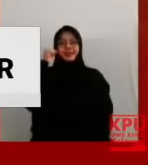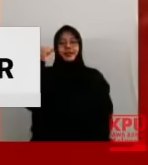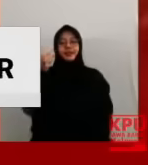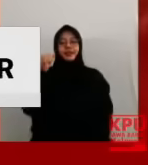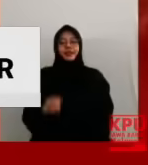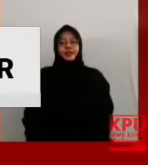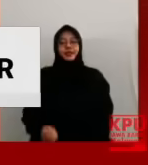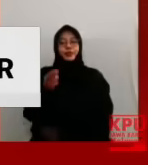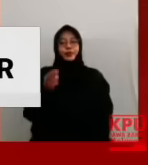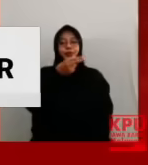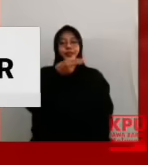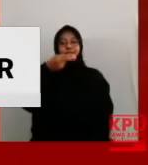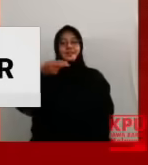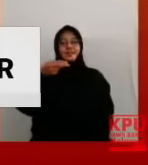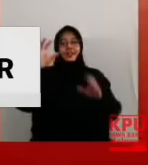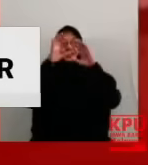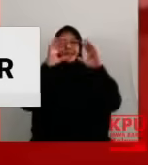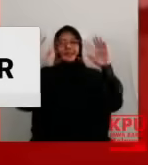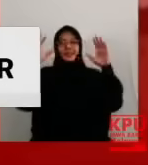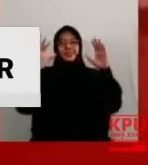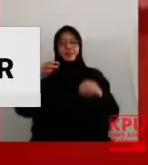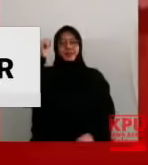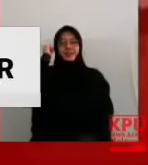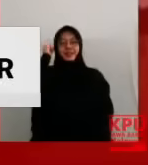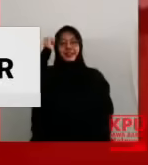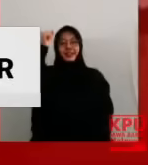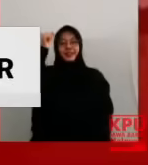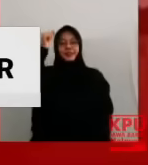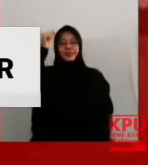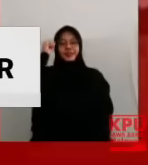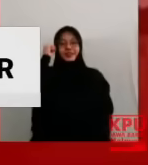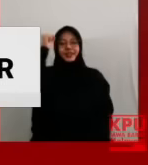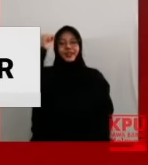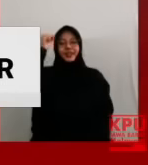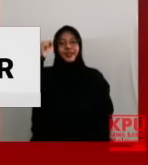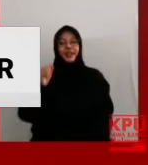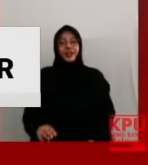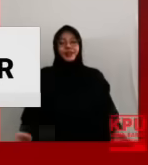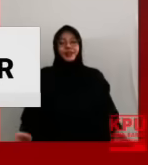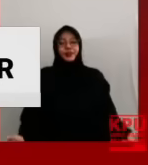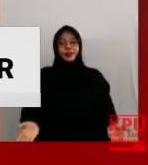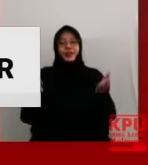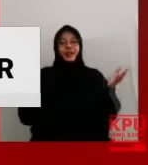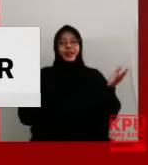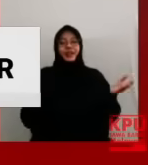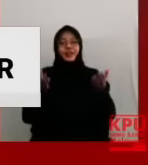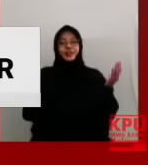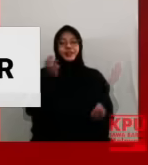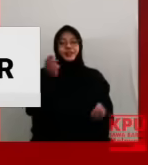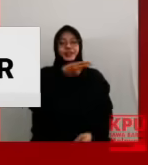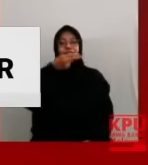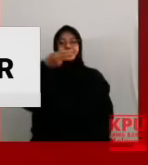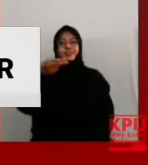kucinta indonesia raya merdeka merdeka hiduplah